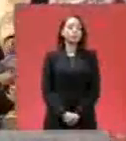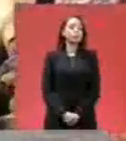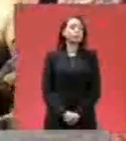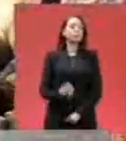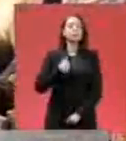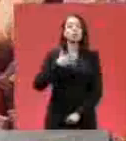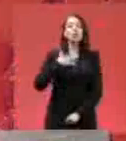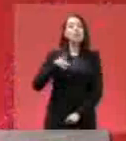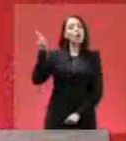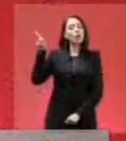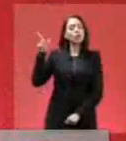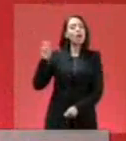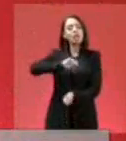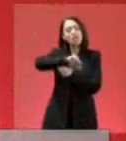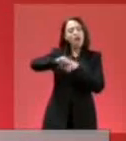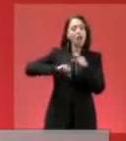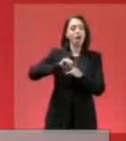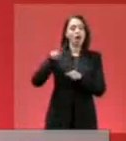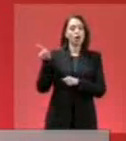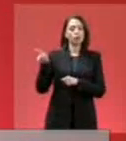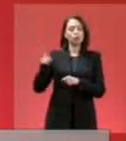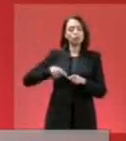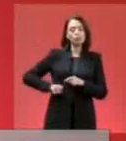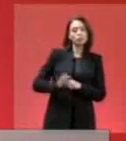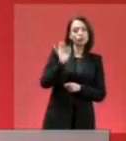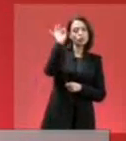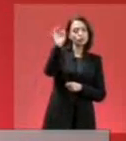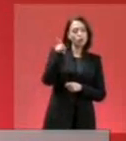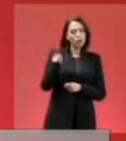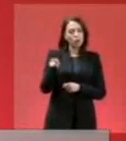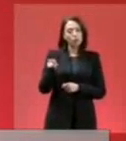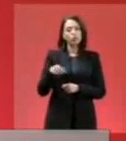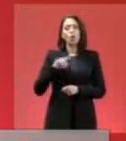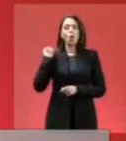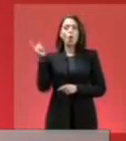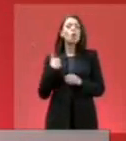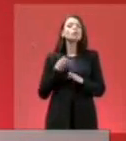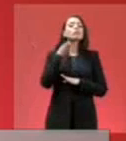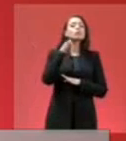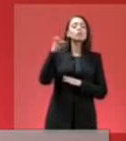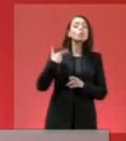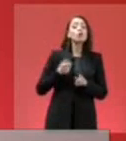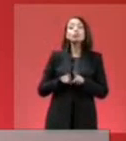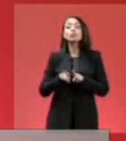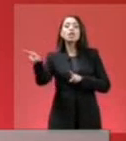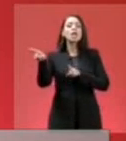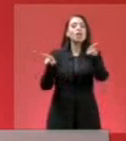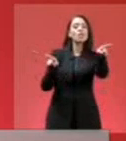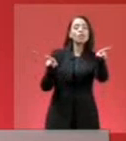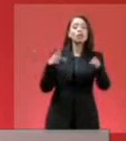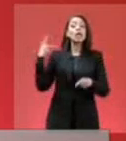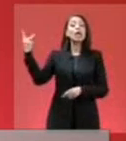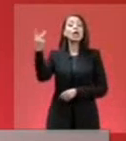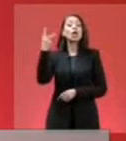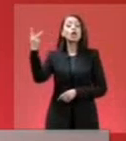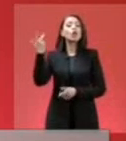Θέλουν να αλλάξουν τον προορισμό, τους παραλήπτες, την κατεύθυνση, τον